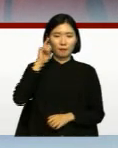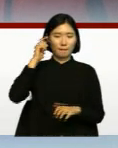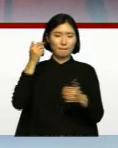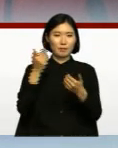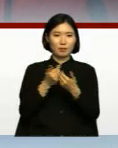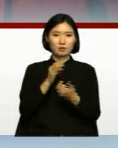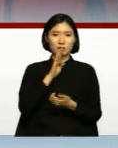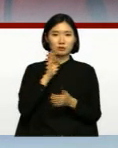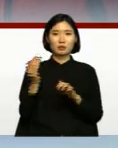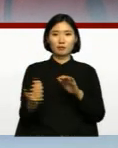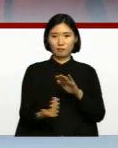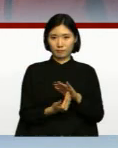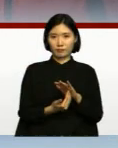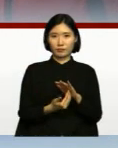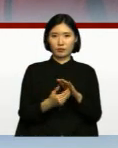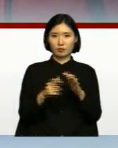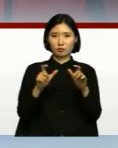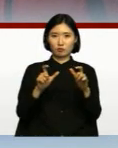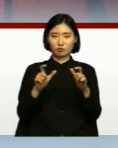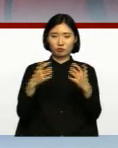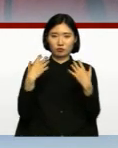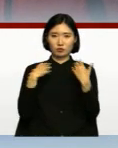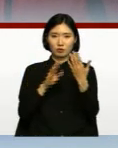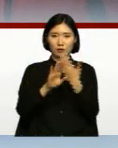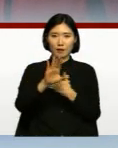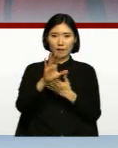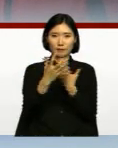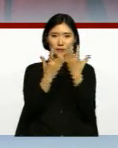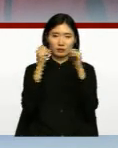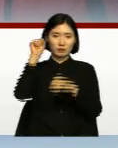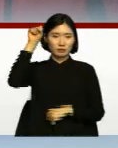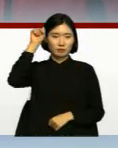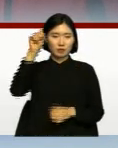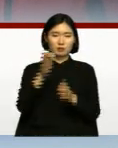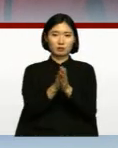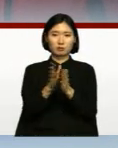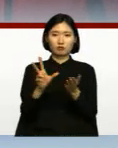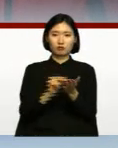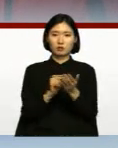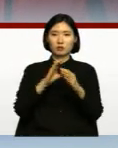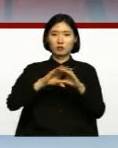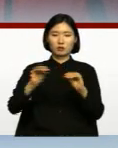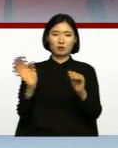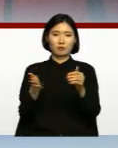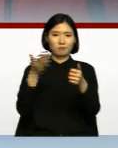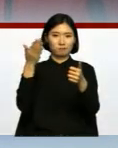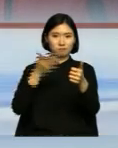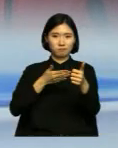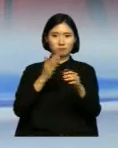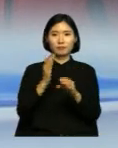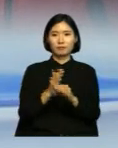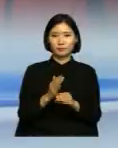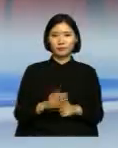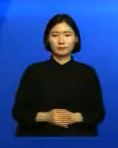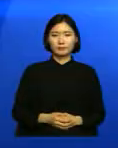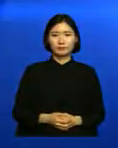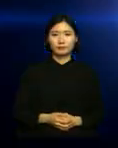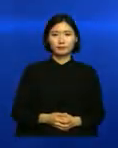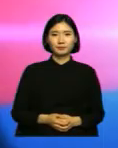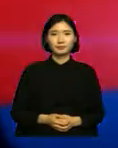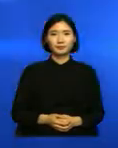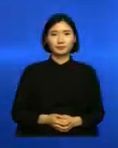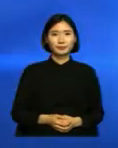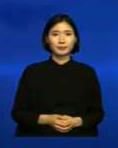반발이 현실화됐습니다. 군청 앞 집회를 시작하면서 문제 해결을 촉구하고 있습니다. 보도에 신승훈 기자입니다.